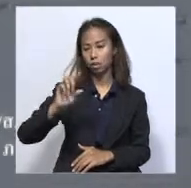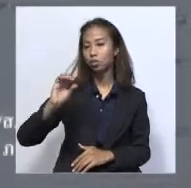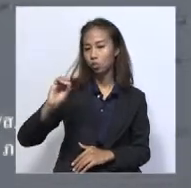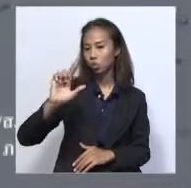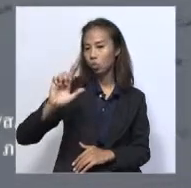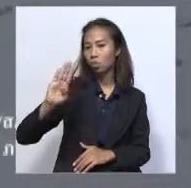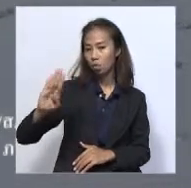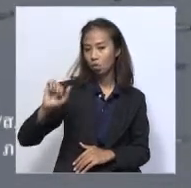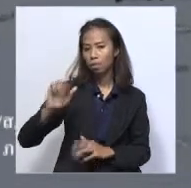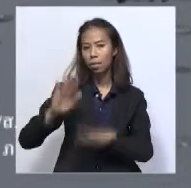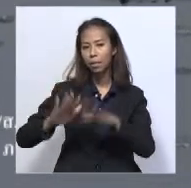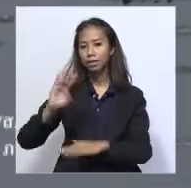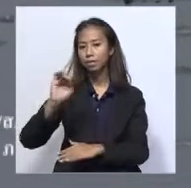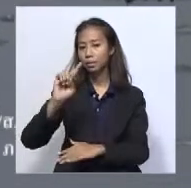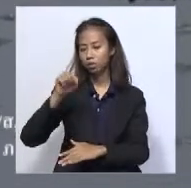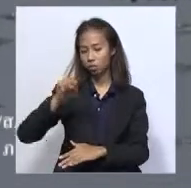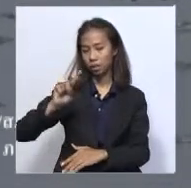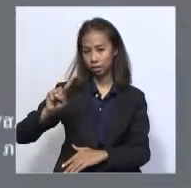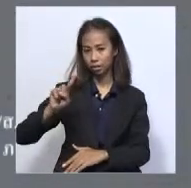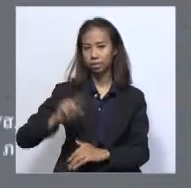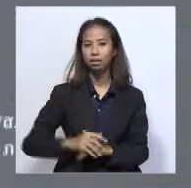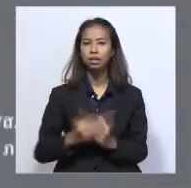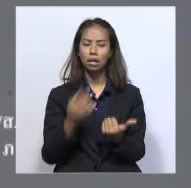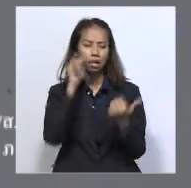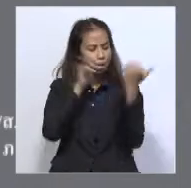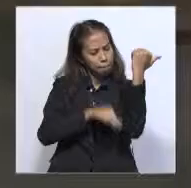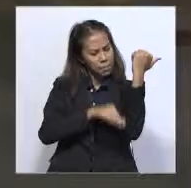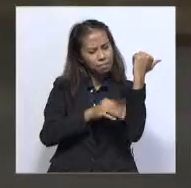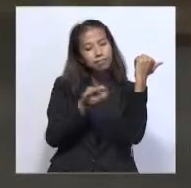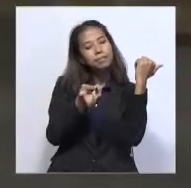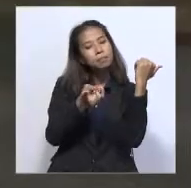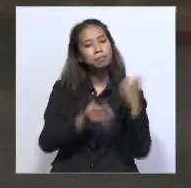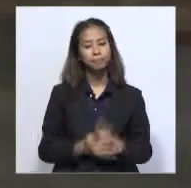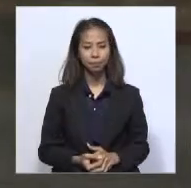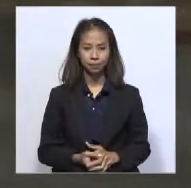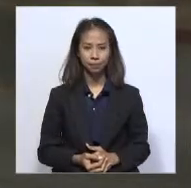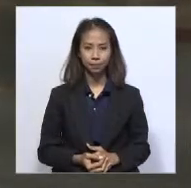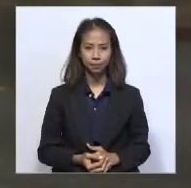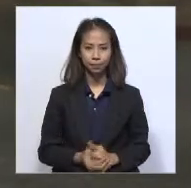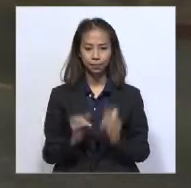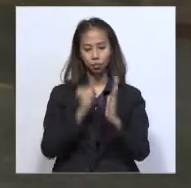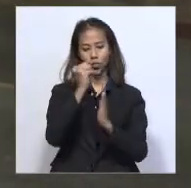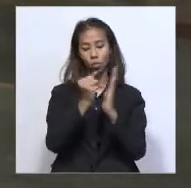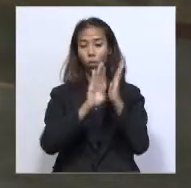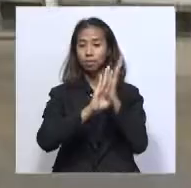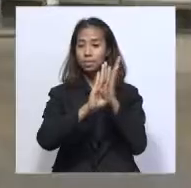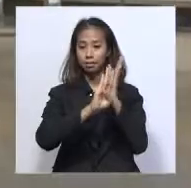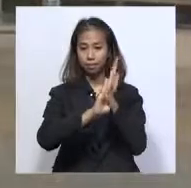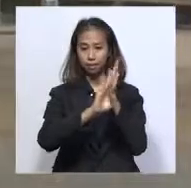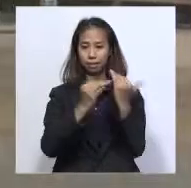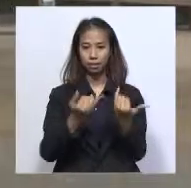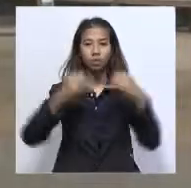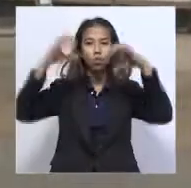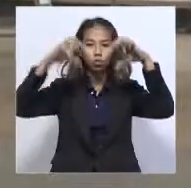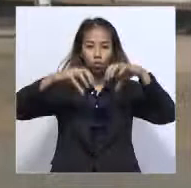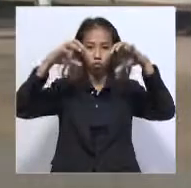ศก์เมตรนะครับหรือประมาณร้อยละ 41.1 ครับก็เพิ่มขึ้นเล็กน้อยเท่านั้นครับ ไปกันที่จังหวัดบึงกาฬนะคะคุณผู้ชมฝน